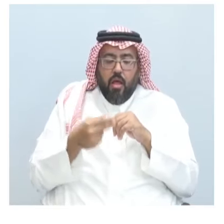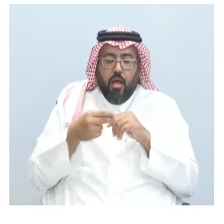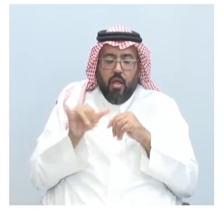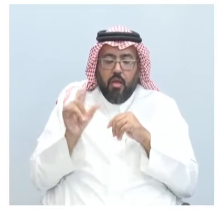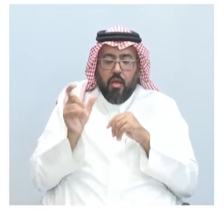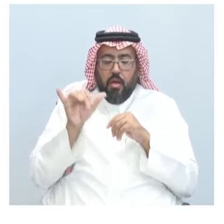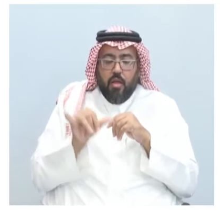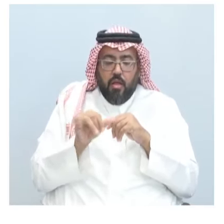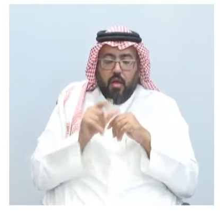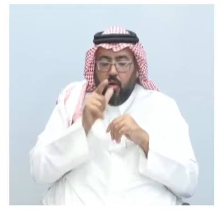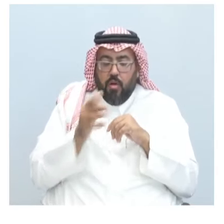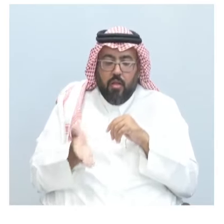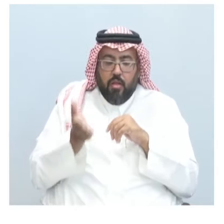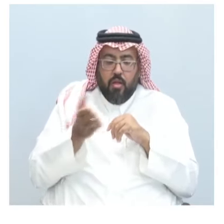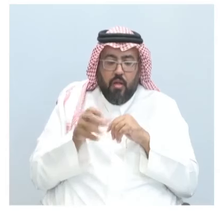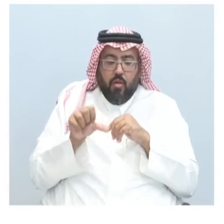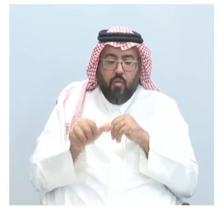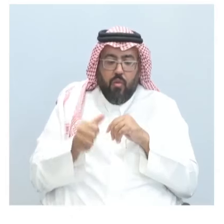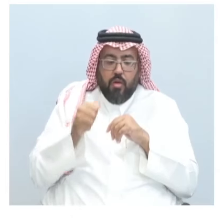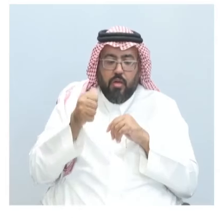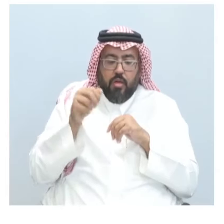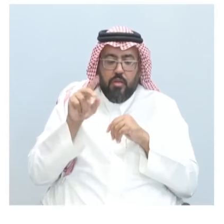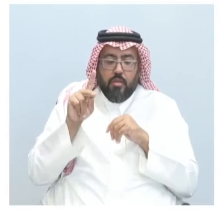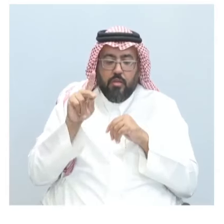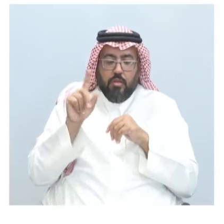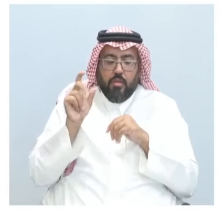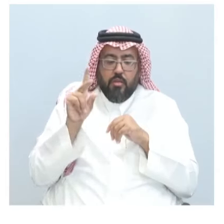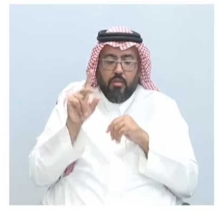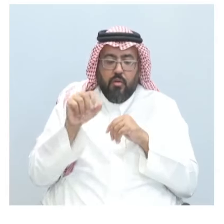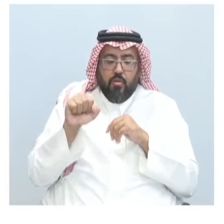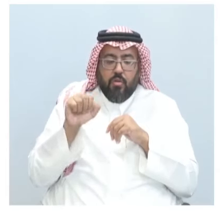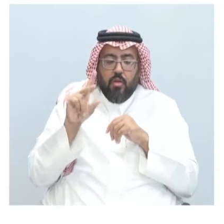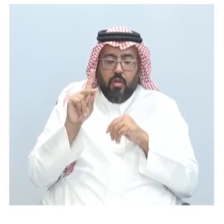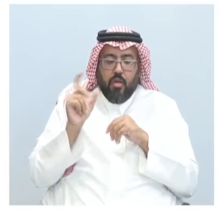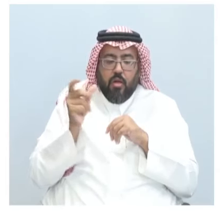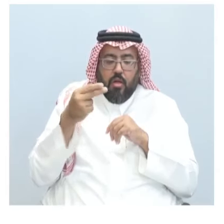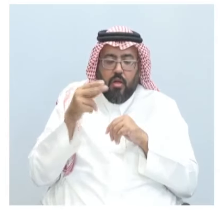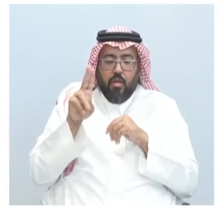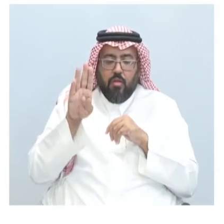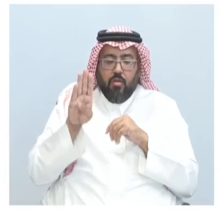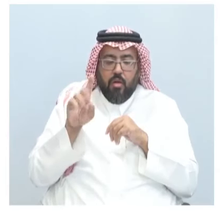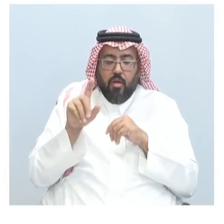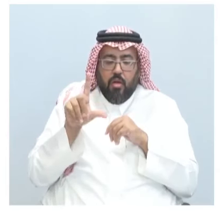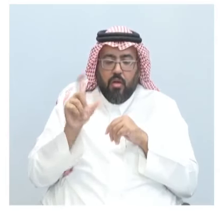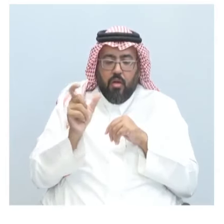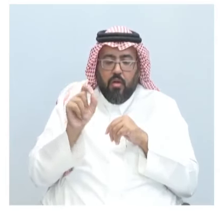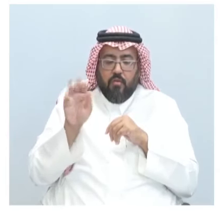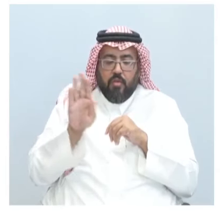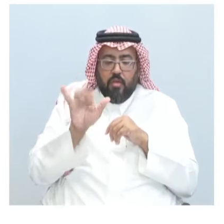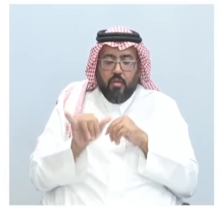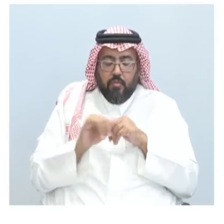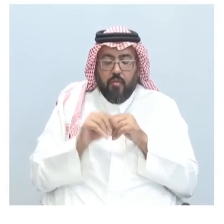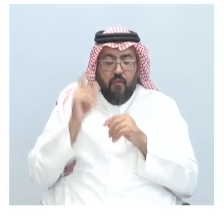قوله سبحان سحانه وتعالى واصطنعتك لنفسي كذلك السؤال الثالث من خلال فهمي